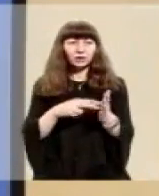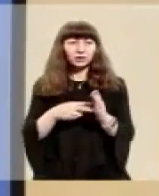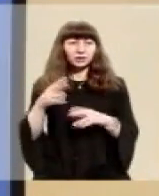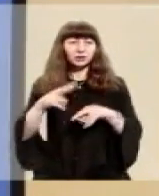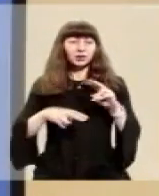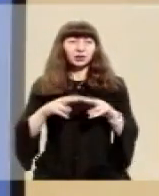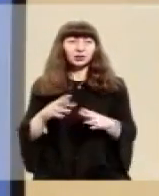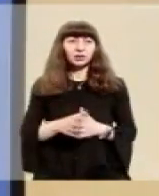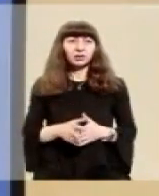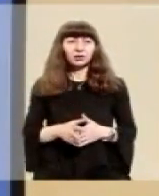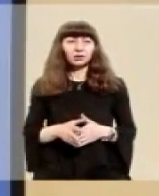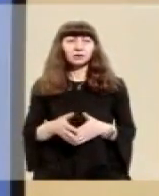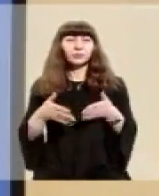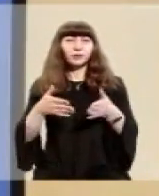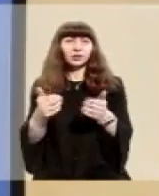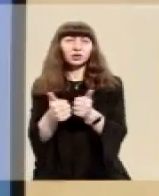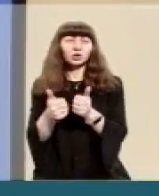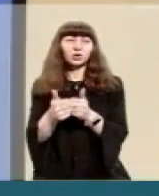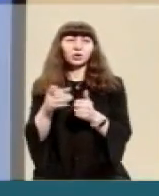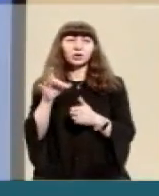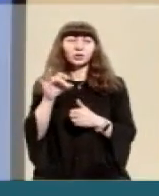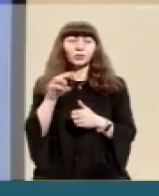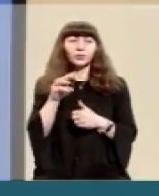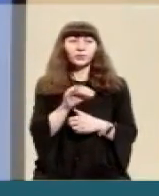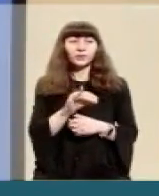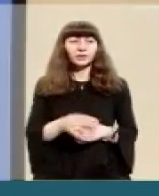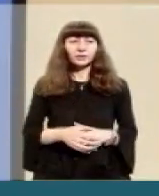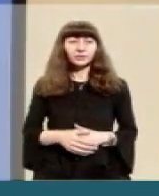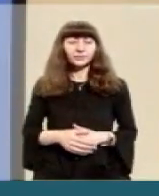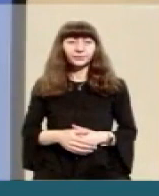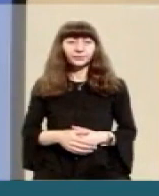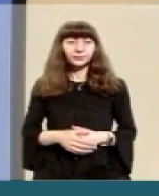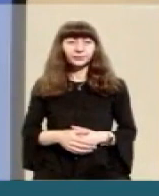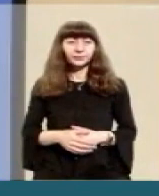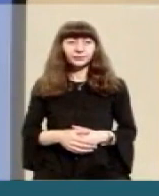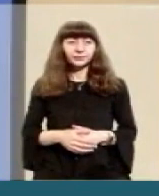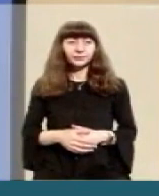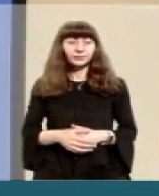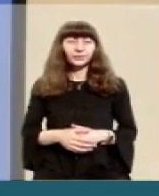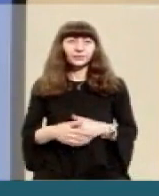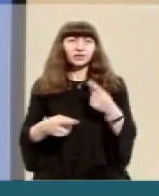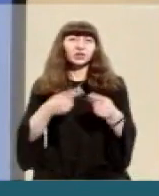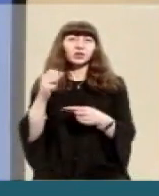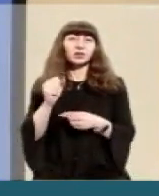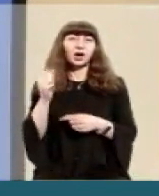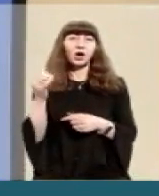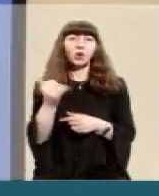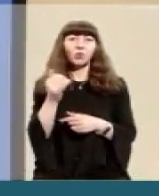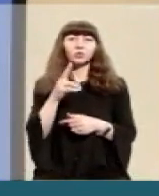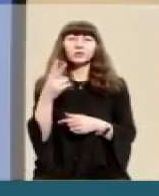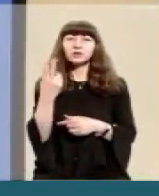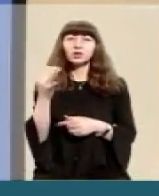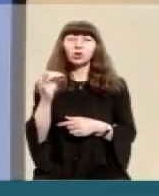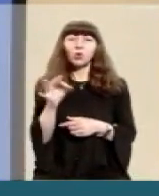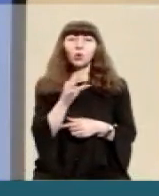инвестор Дима Финс, Посредством аукциона уже предоставлен земельный